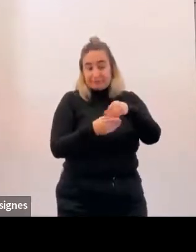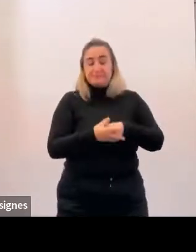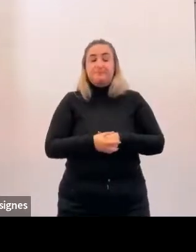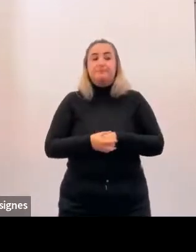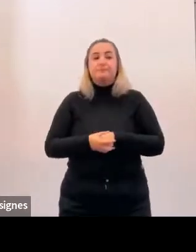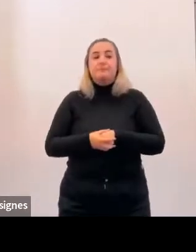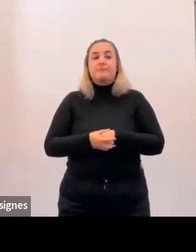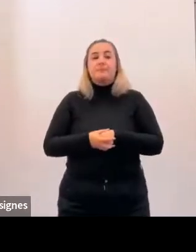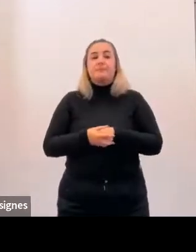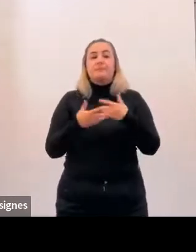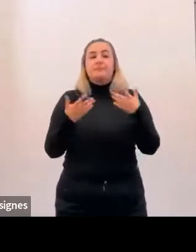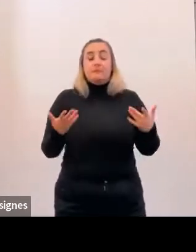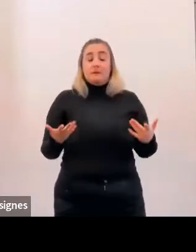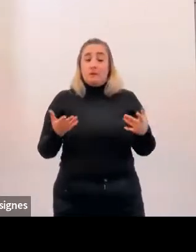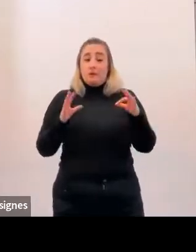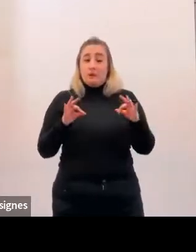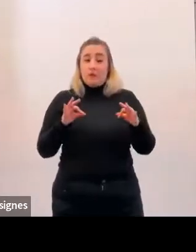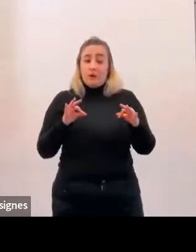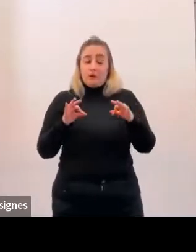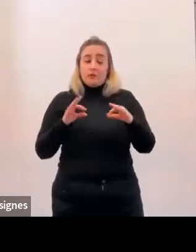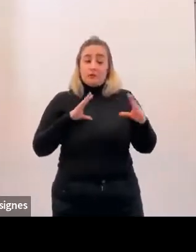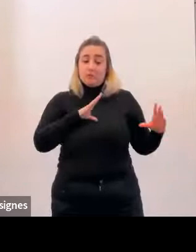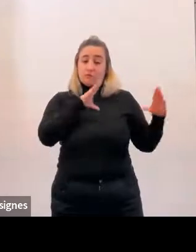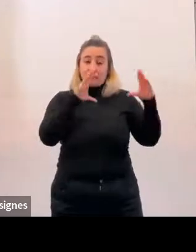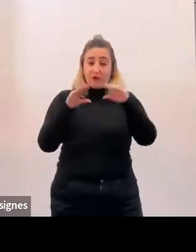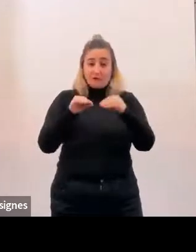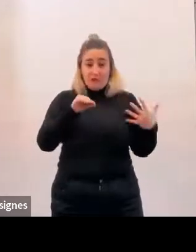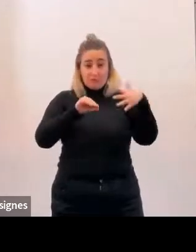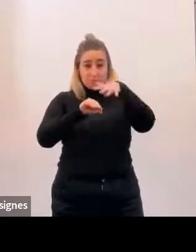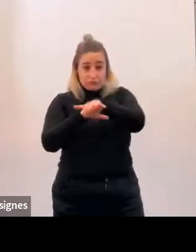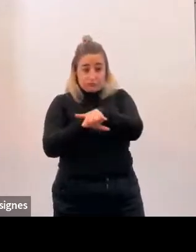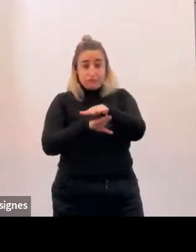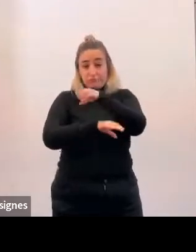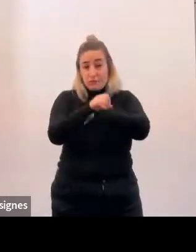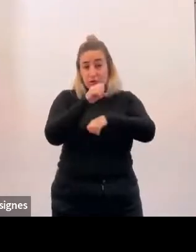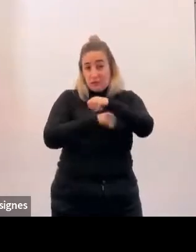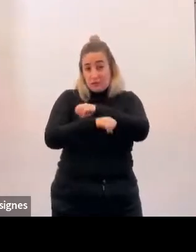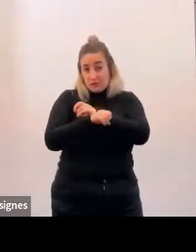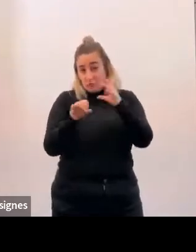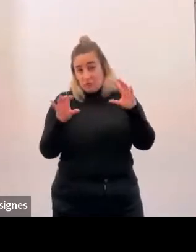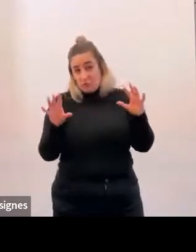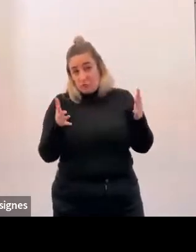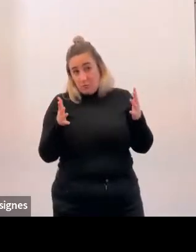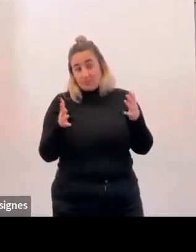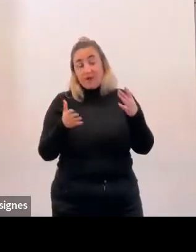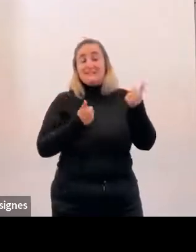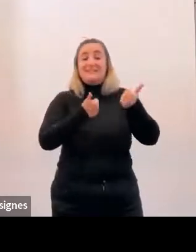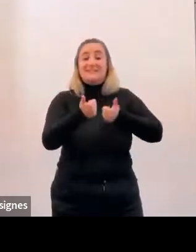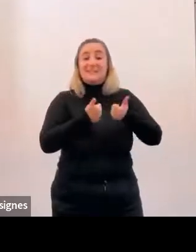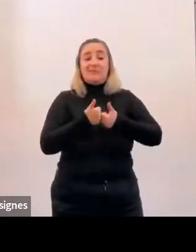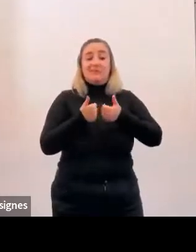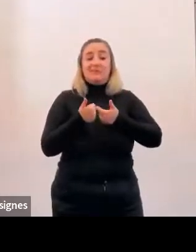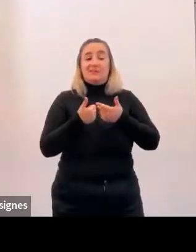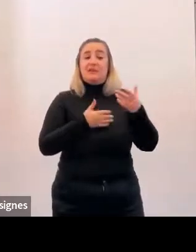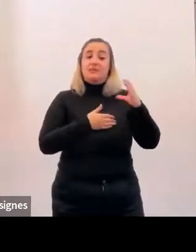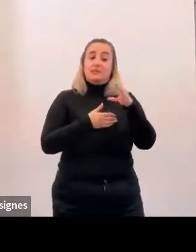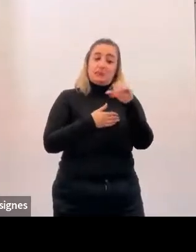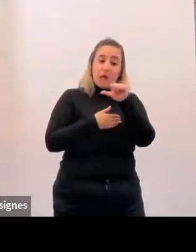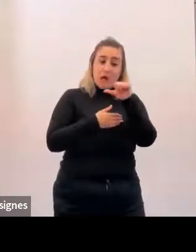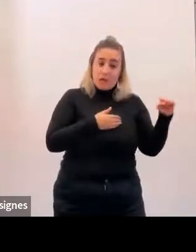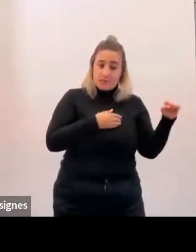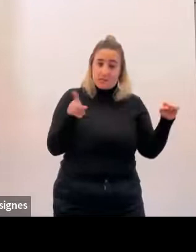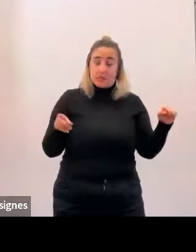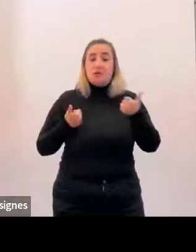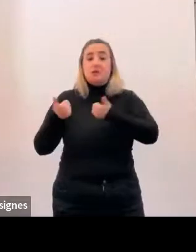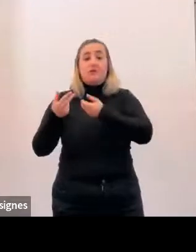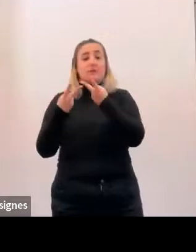opérationnelle, la réalisation de ce transfert implique la mise en œuvre d'un rapprochement entre les services du CCAS et